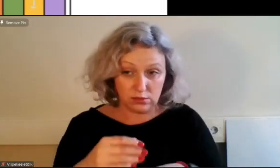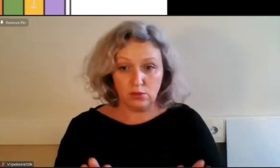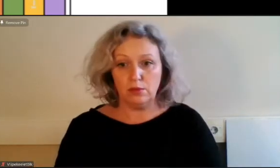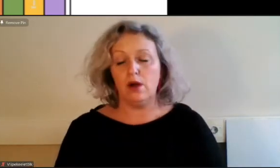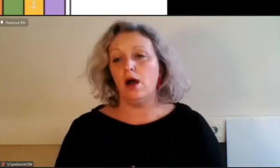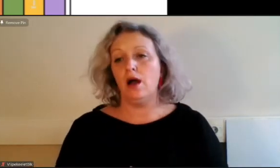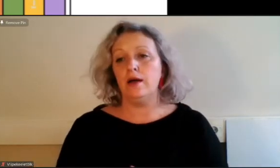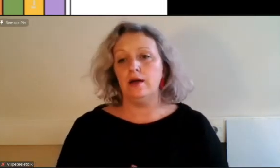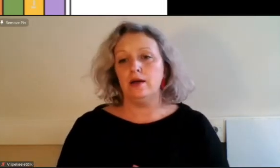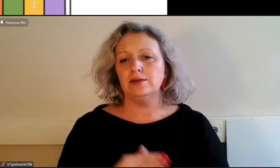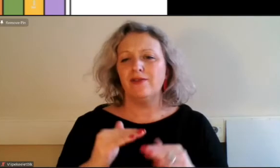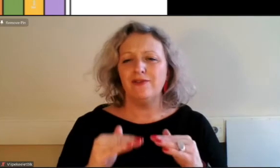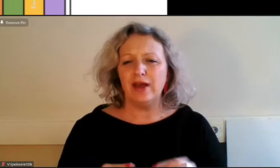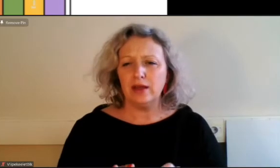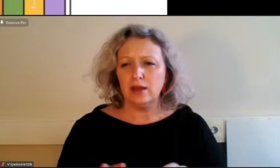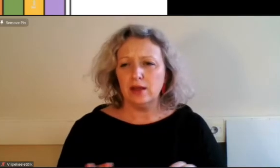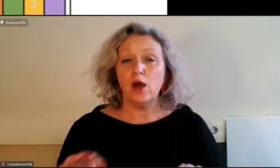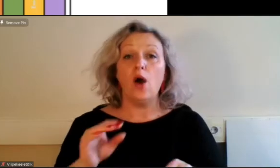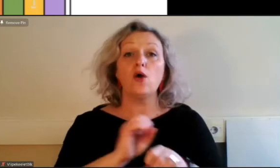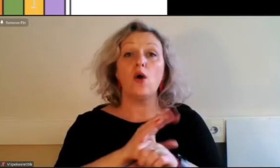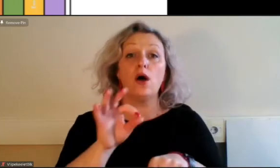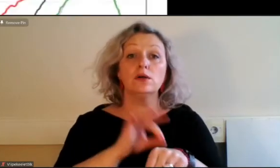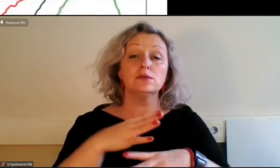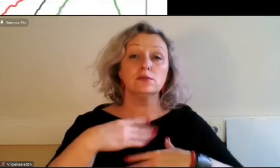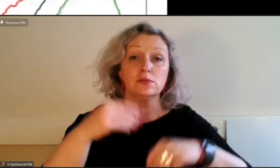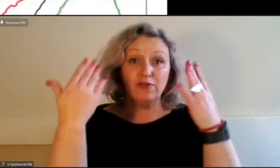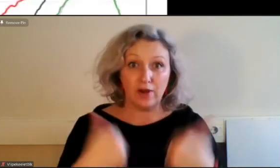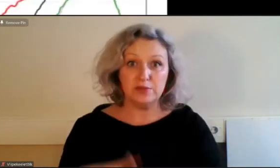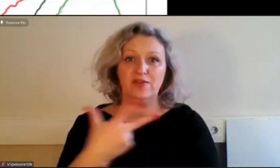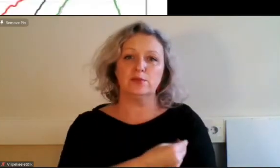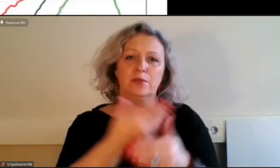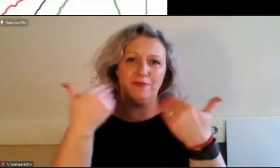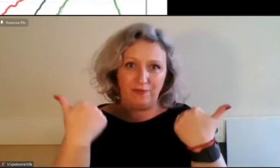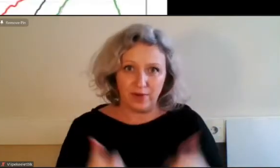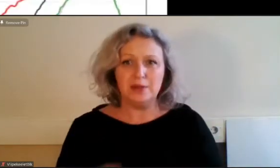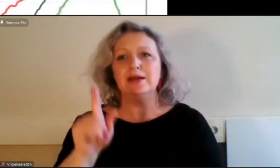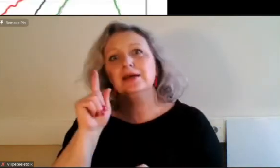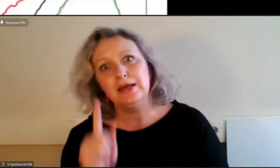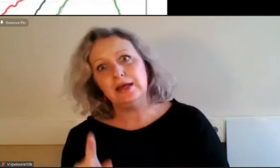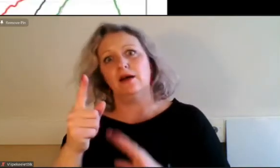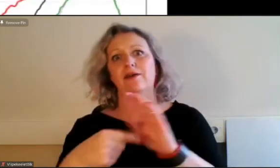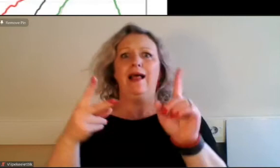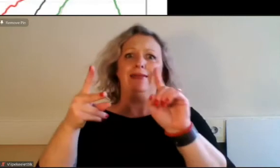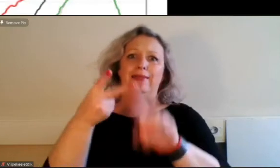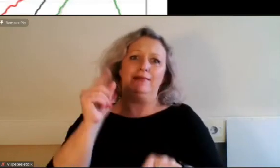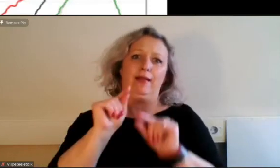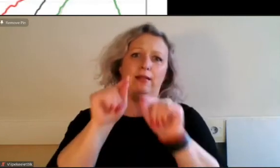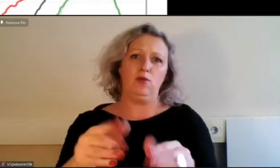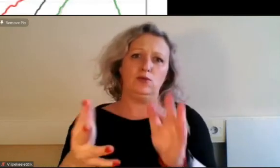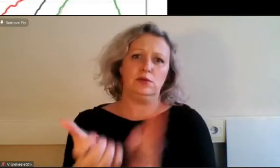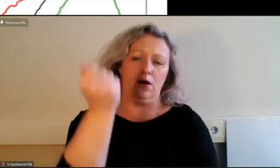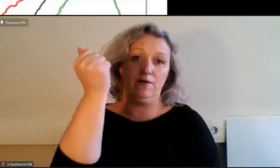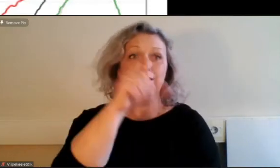vajadus vaktsineeritutel on siiski selgelt vähem. Ja seda kinnitavad Eesti enda andmed ka. Siin on